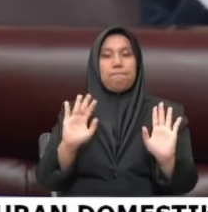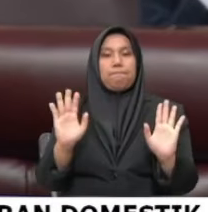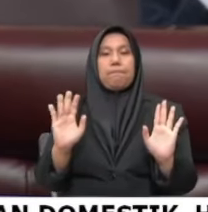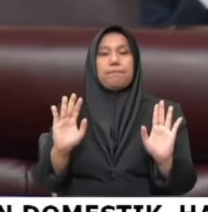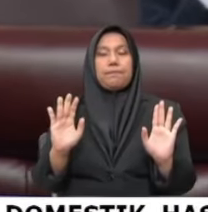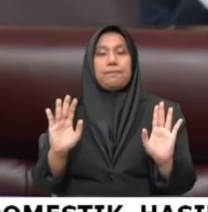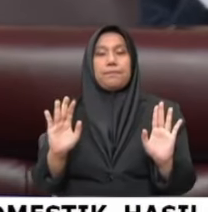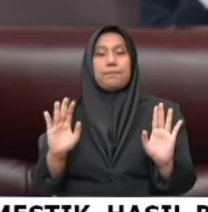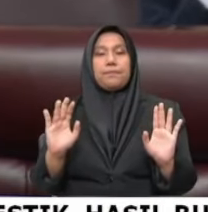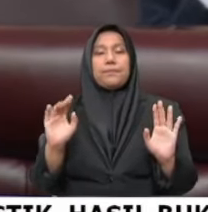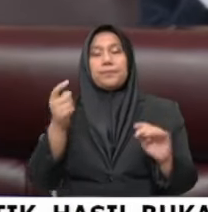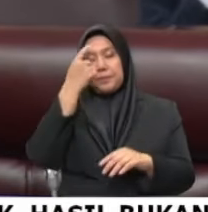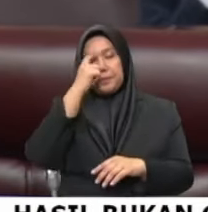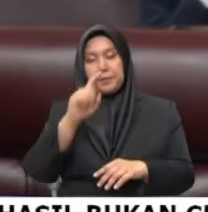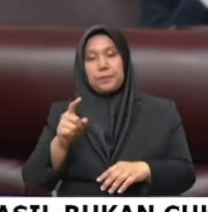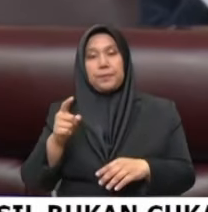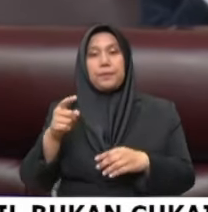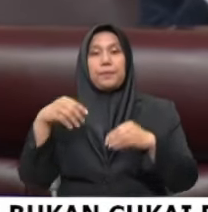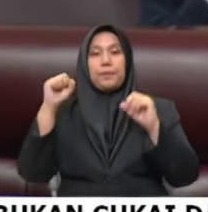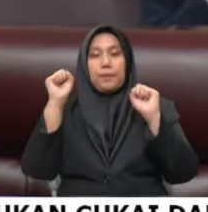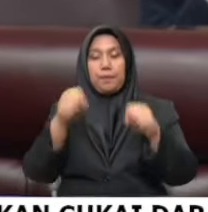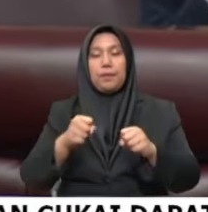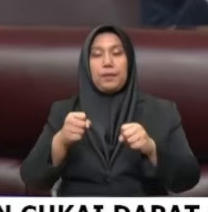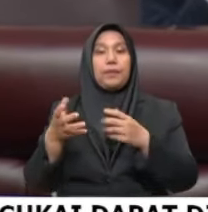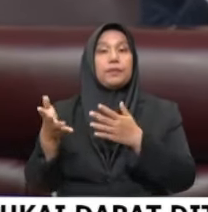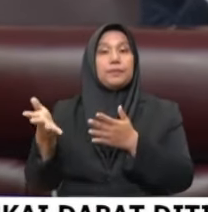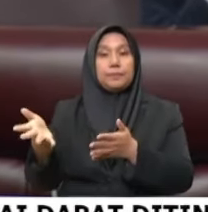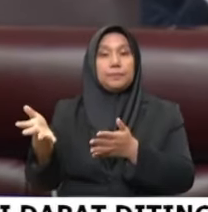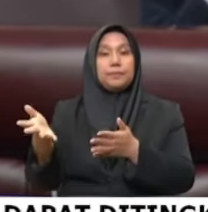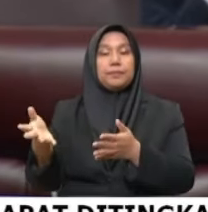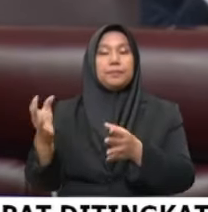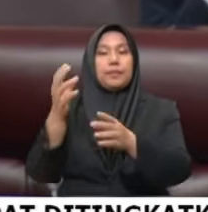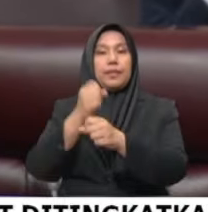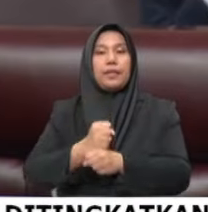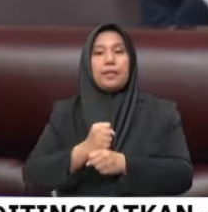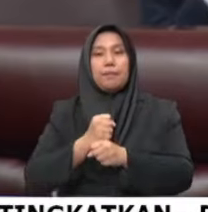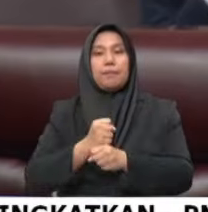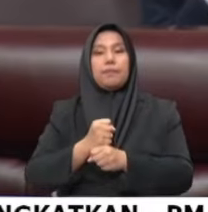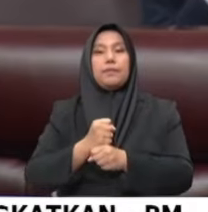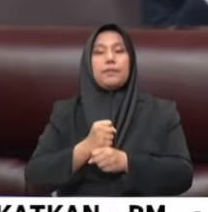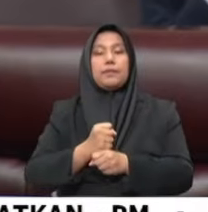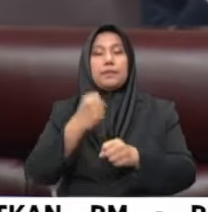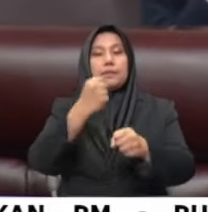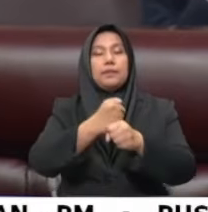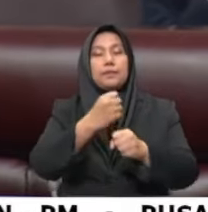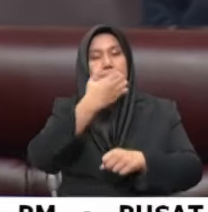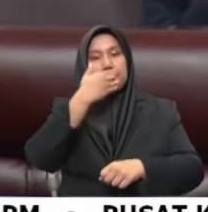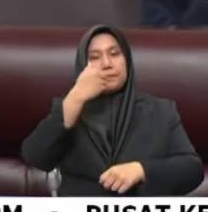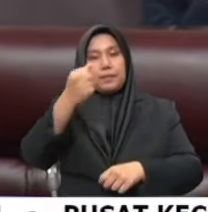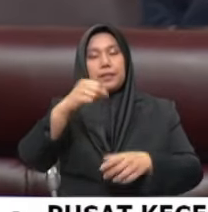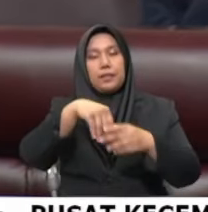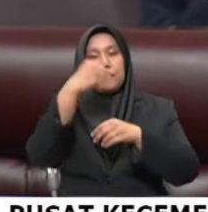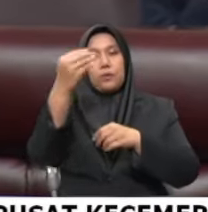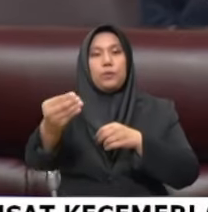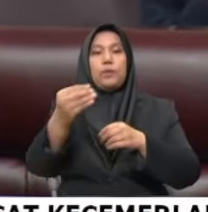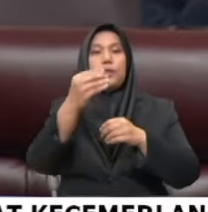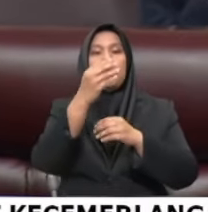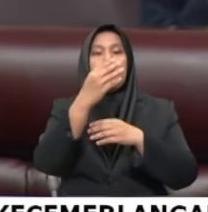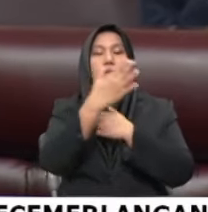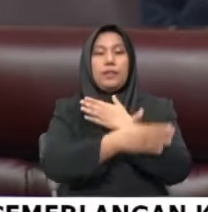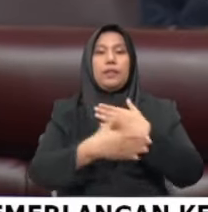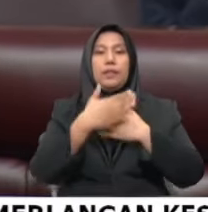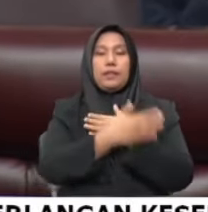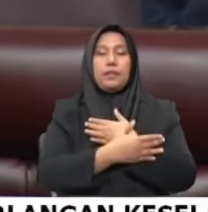untuk membolehkan pekerja-pekerja ini untuk mendapatkan tawaran yang lebih baik di luar negara. Walaupun